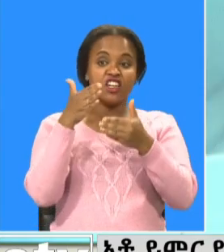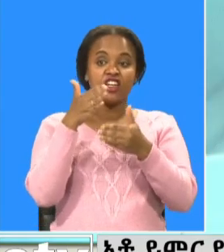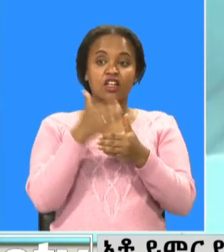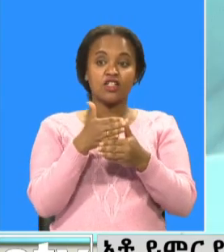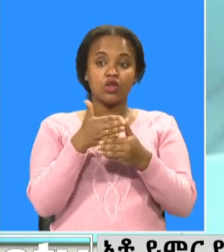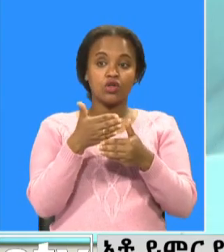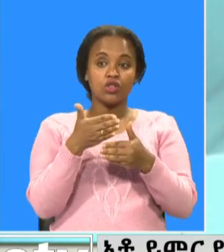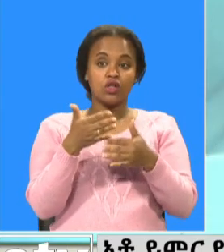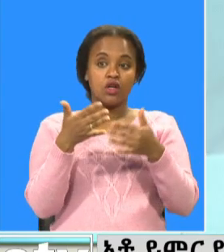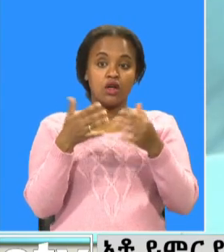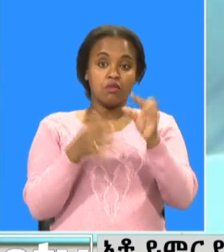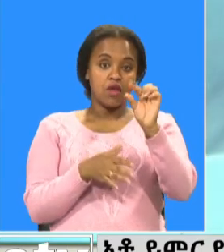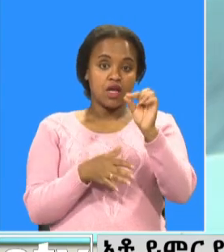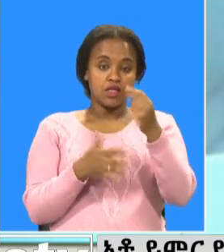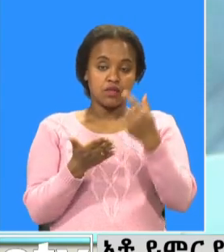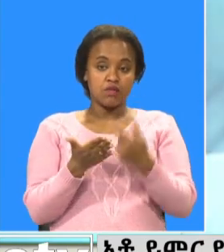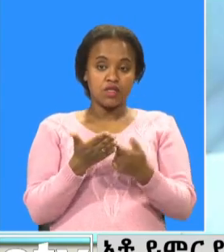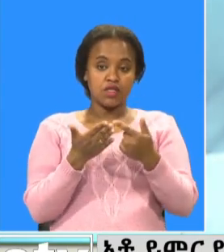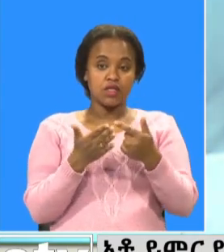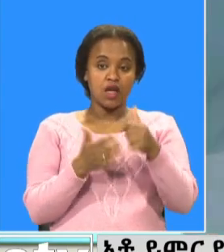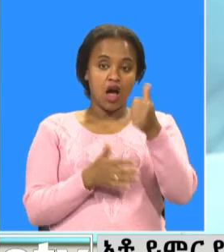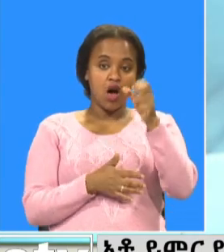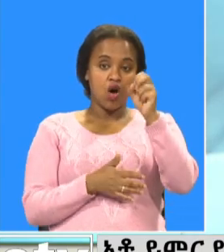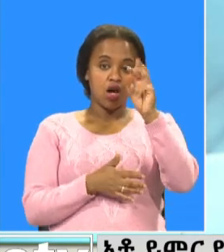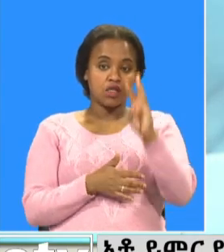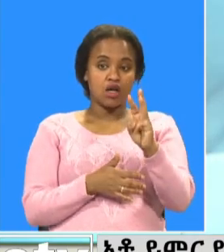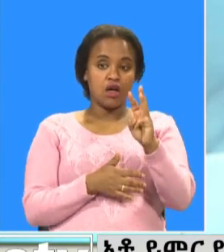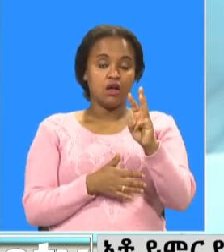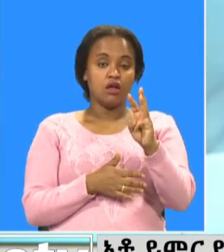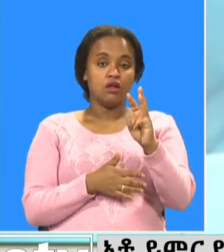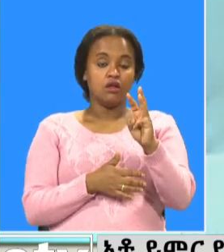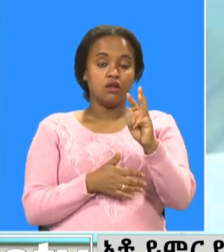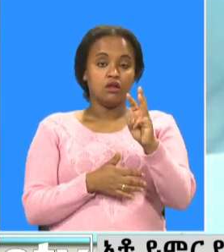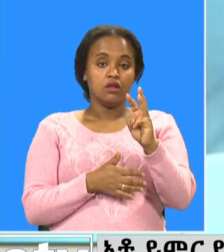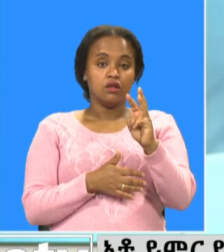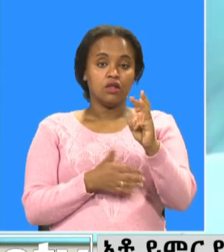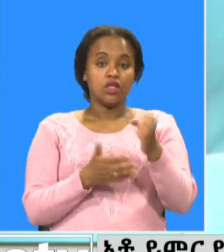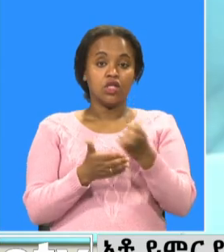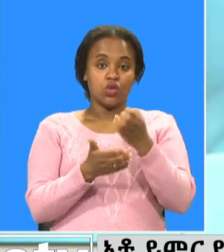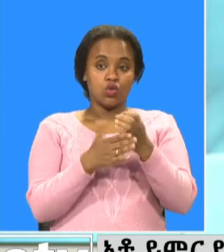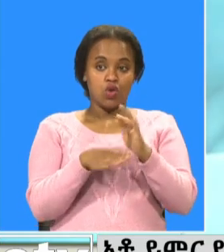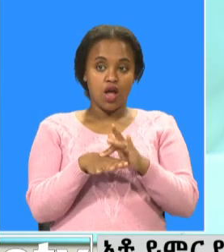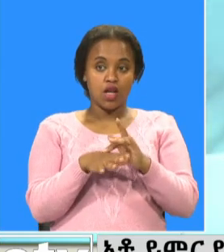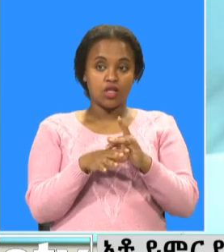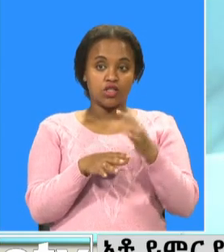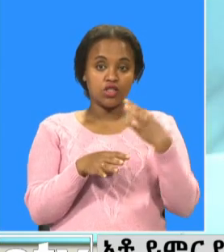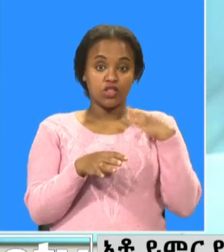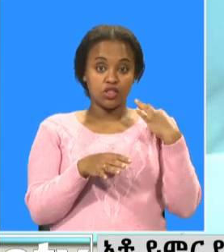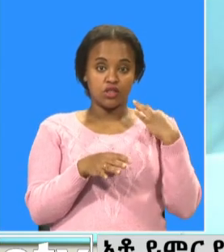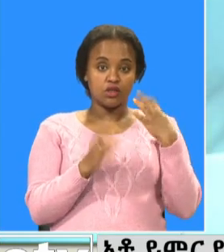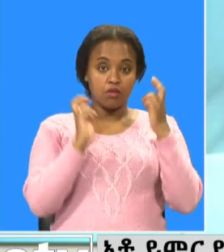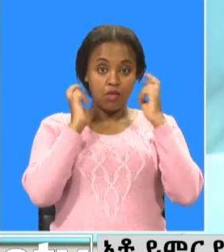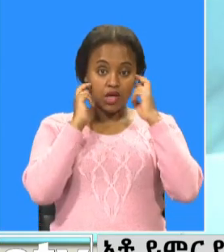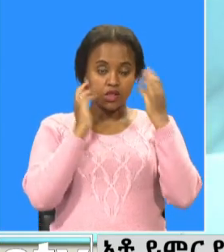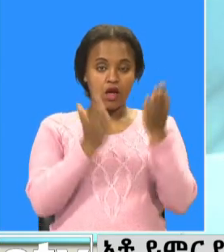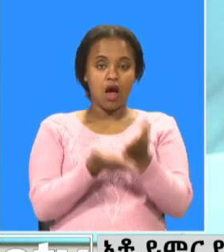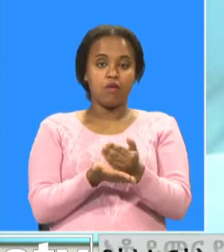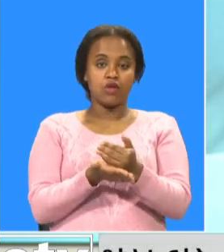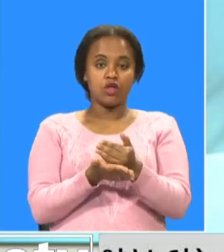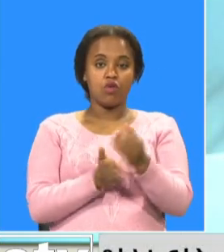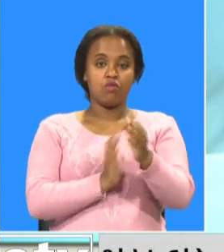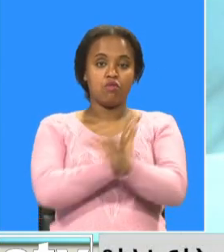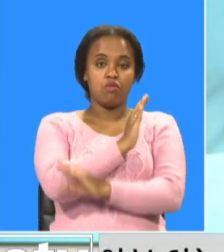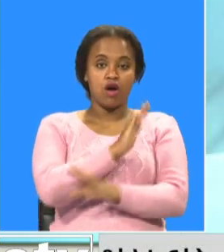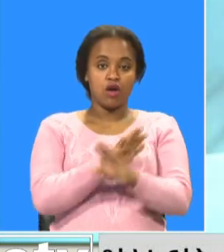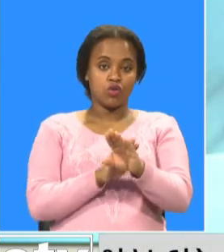ቢያንስ በዚህ በአዋሳ ኢንዱስትሪያል ፓርክ ላይ ጨርቃጨርቅ ኢንዱስትሪዎች ይህን ማስክ አምርተው በአገርም